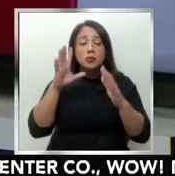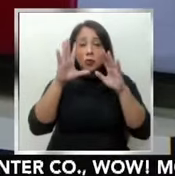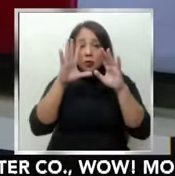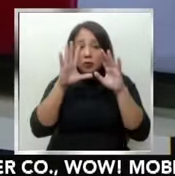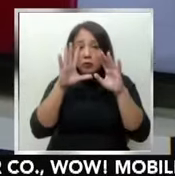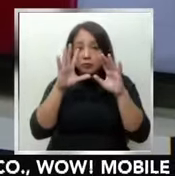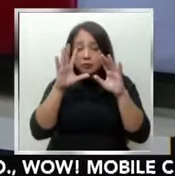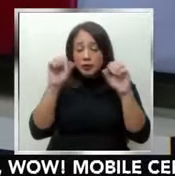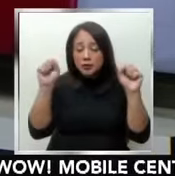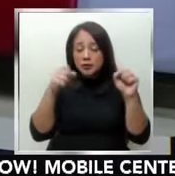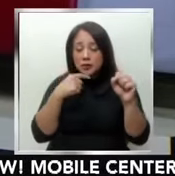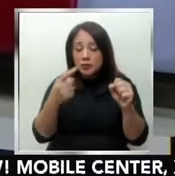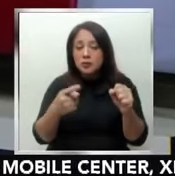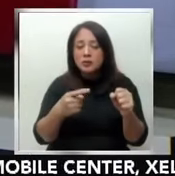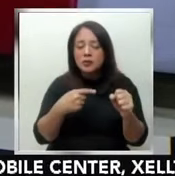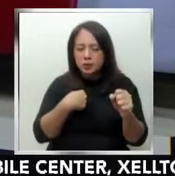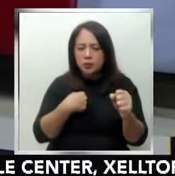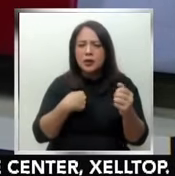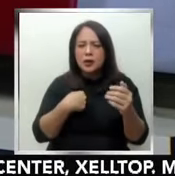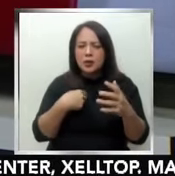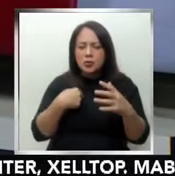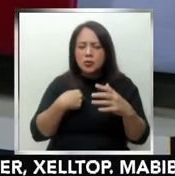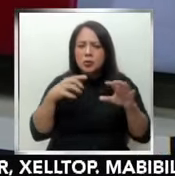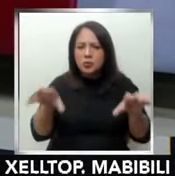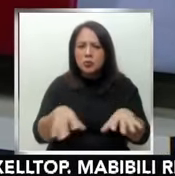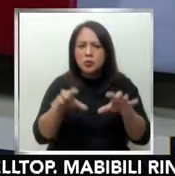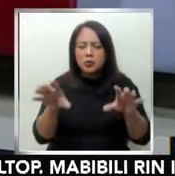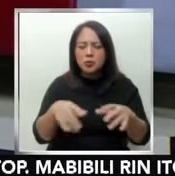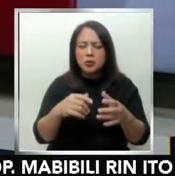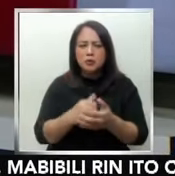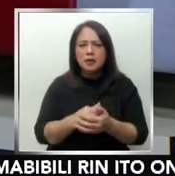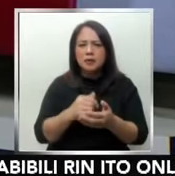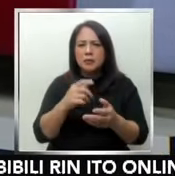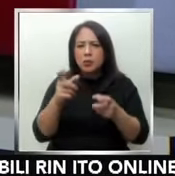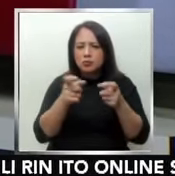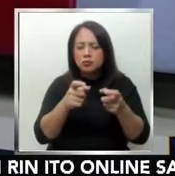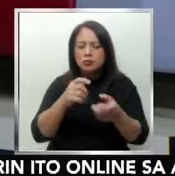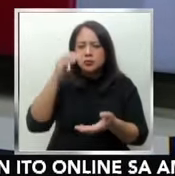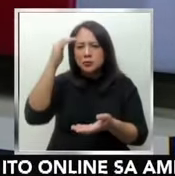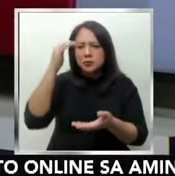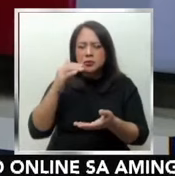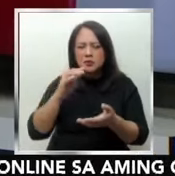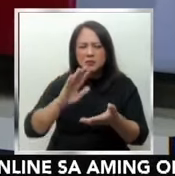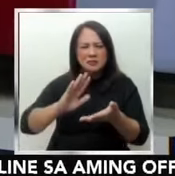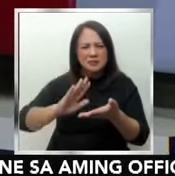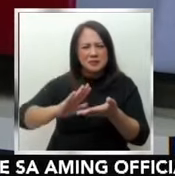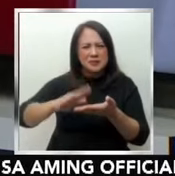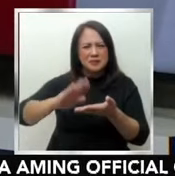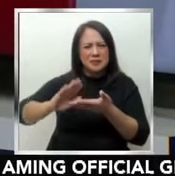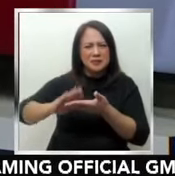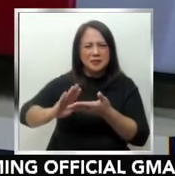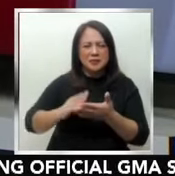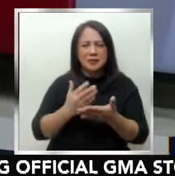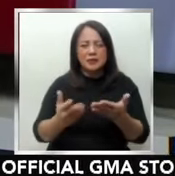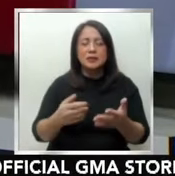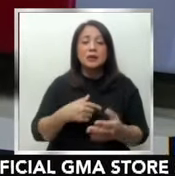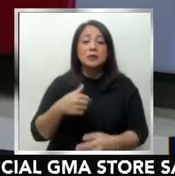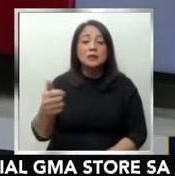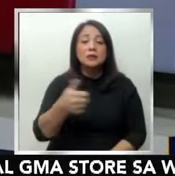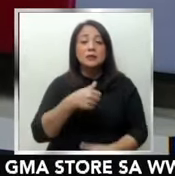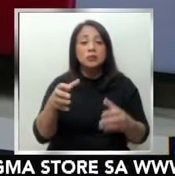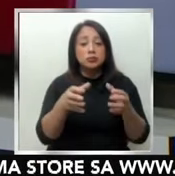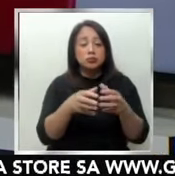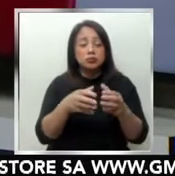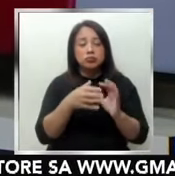epekto ng mabilis na pagtaas ng mga presyo ng bilihin may pakiusap din ang pangulo sa mga transport group kaugnay naman sa